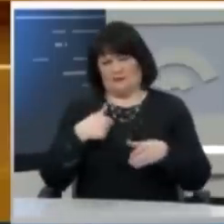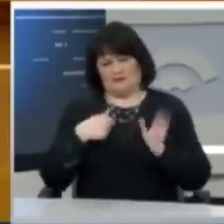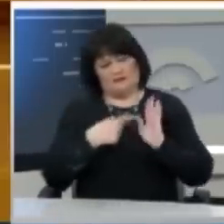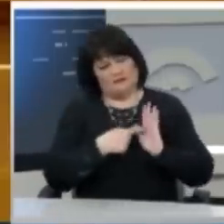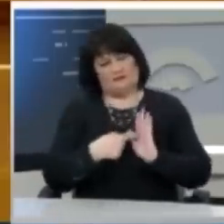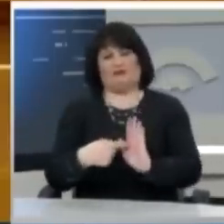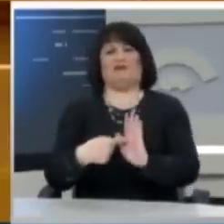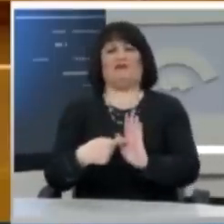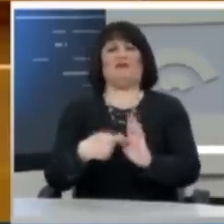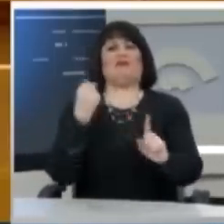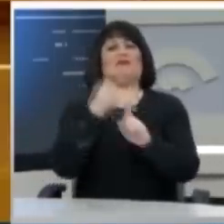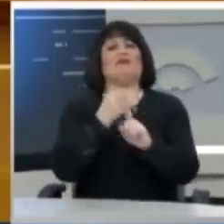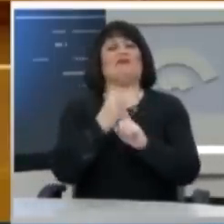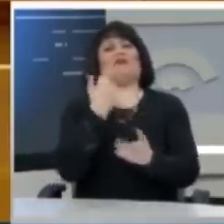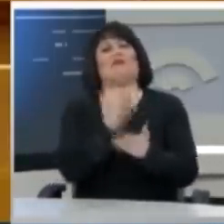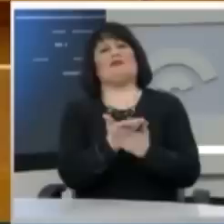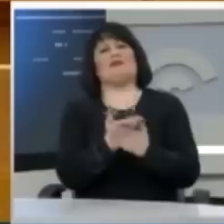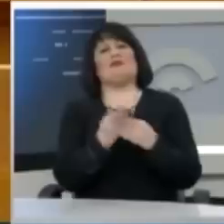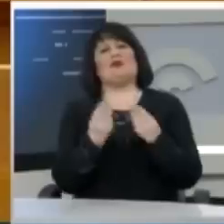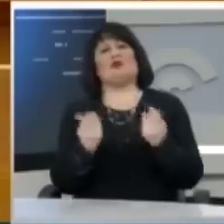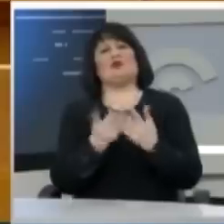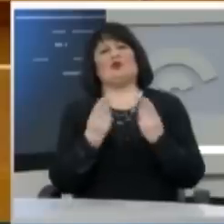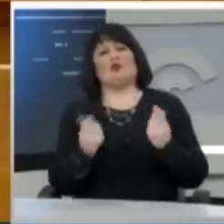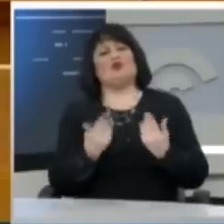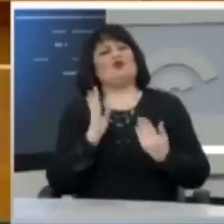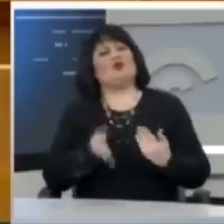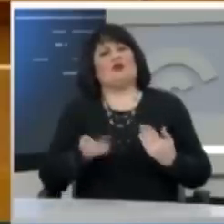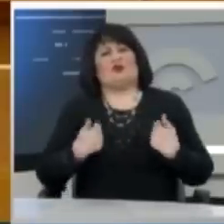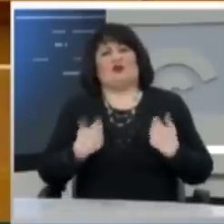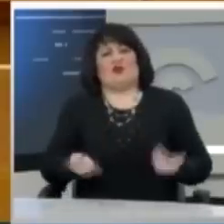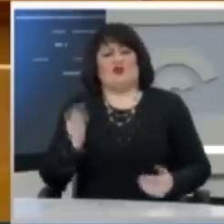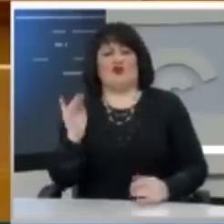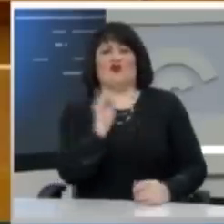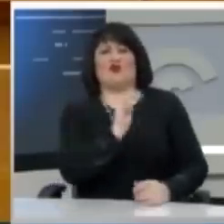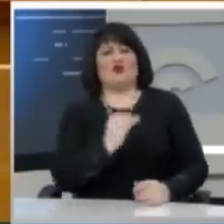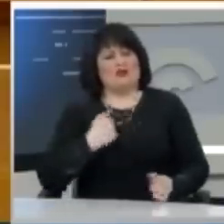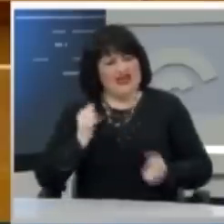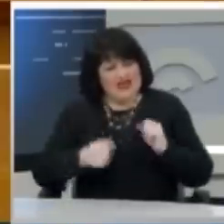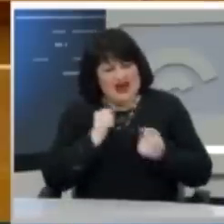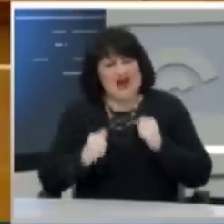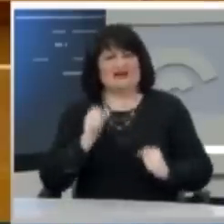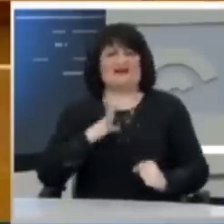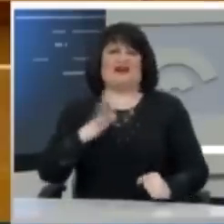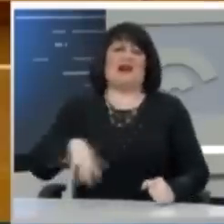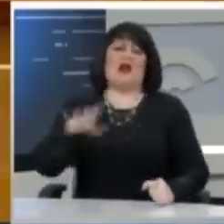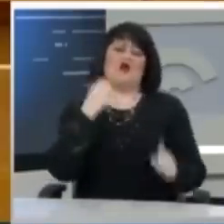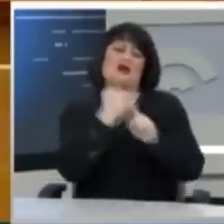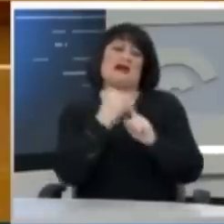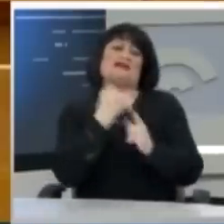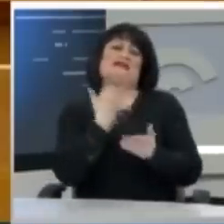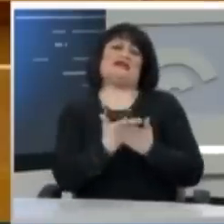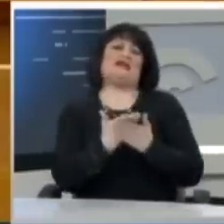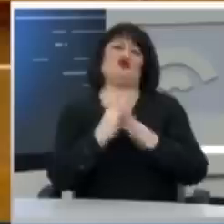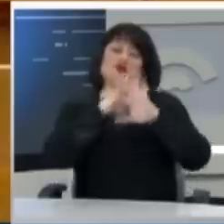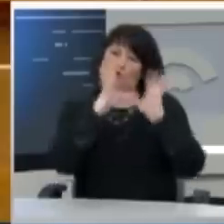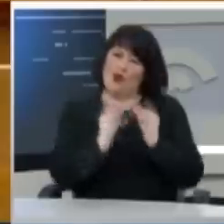προβάλλει, διεκδικεί με κάθε πρόσφορο μέσο και καλεί το λαό σε δράση για την διεκδίκηση